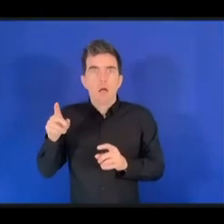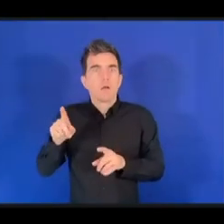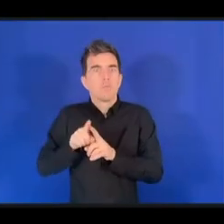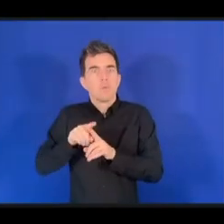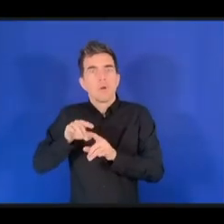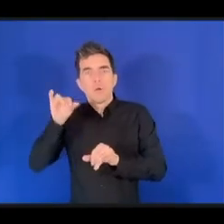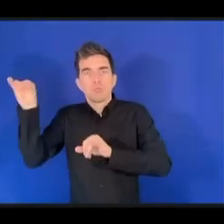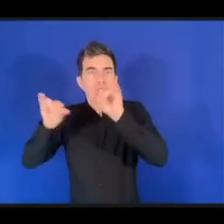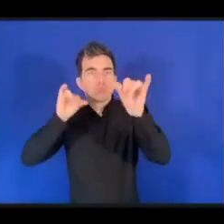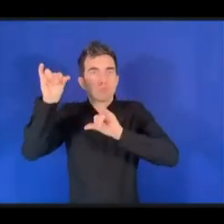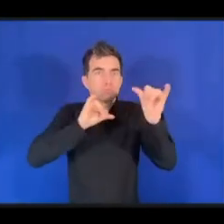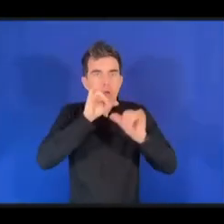と彼は出会いまし